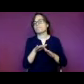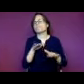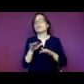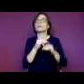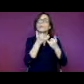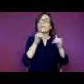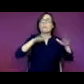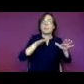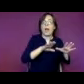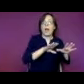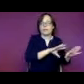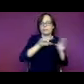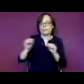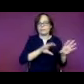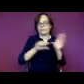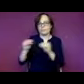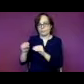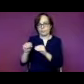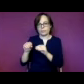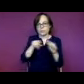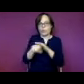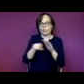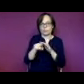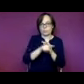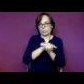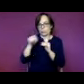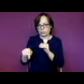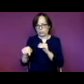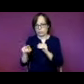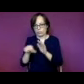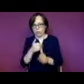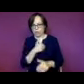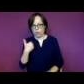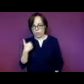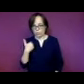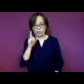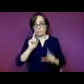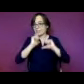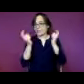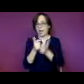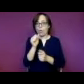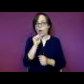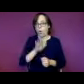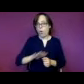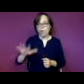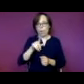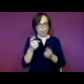że o ważnym ośrodku na skalę całą, na całą skalę europejską. I